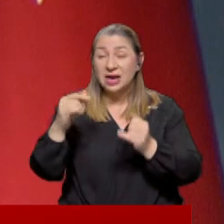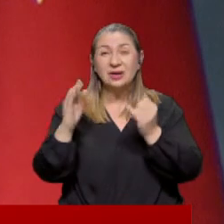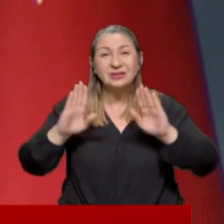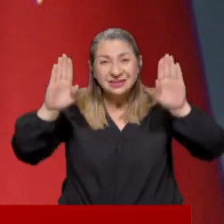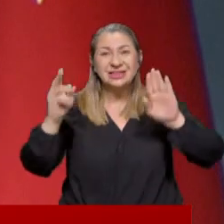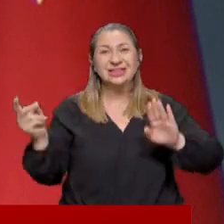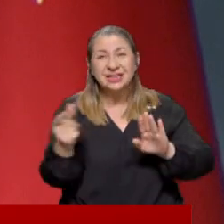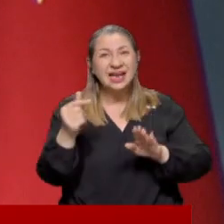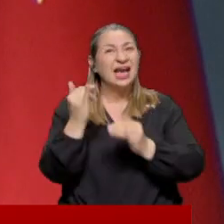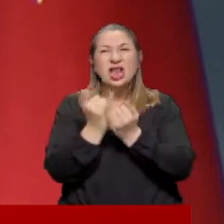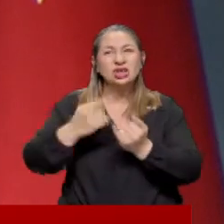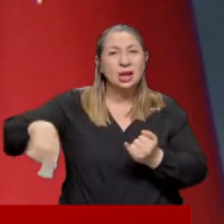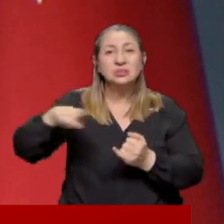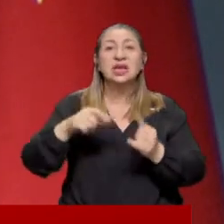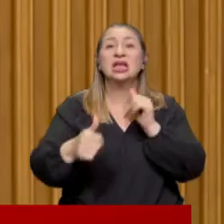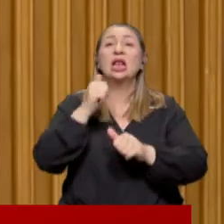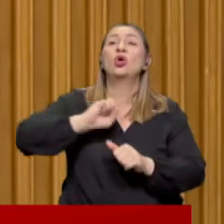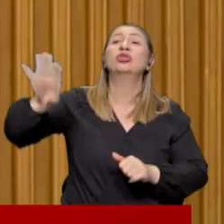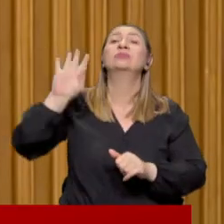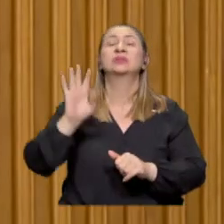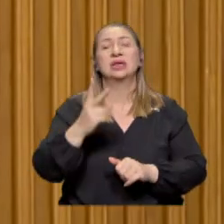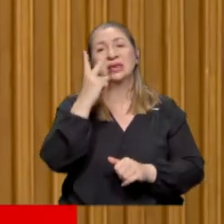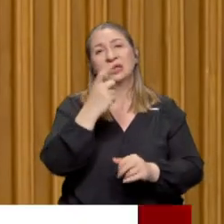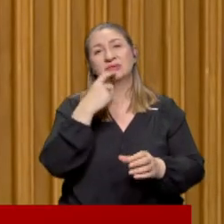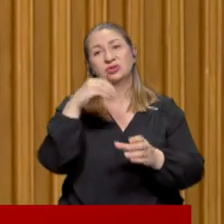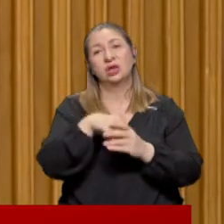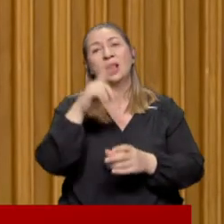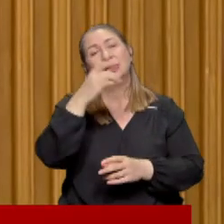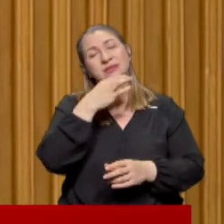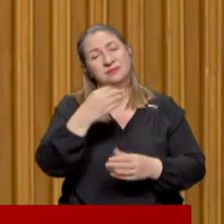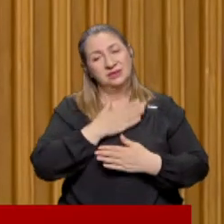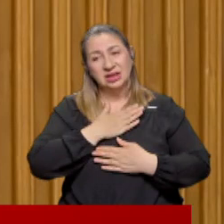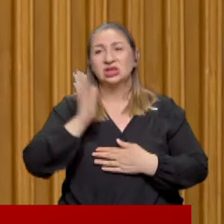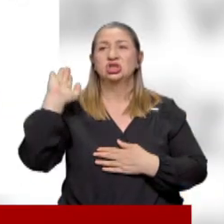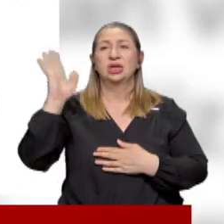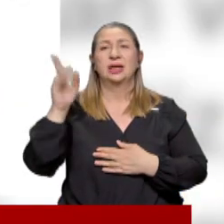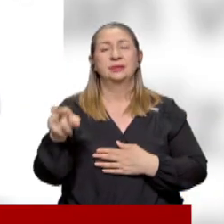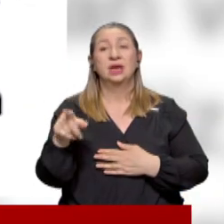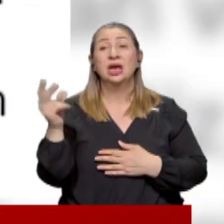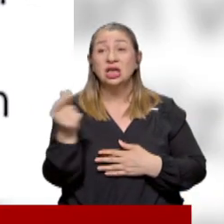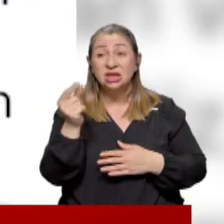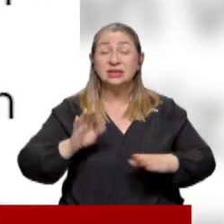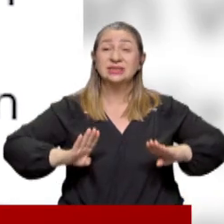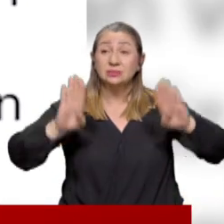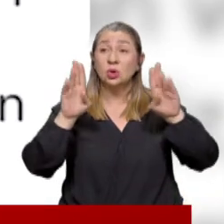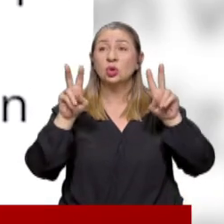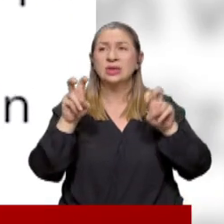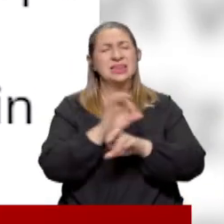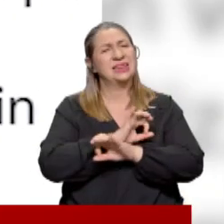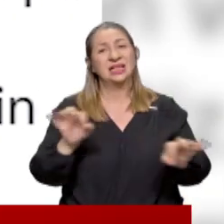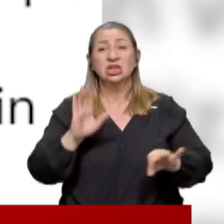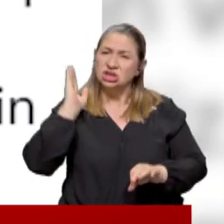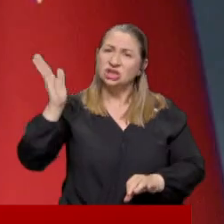bu ülkeden geri gönderemeyeceksiniz. 2 yıl içinde Allah'ın izniyle gidecekler. Kaçaklar ve sığınmacılar konusunda